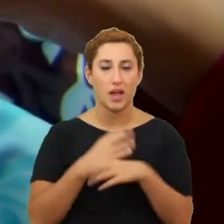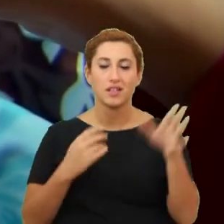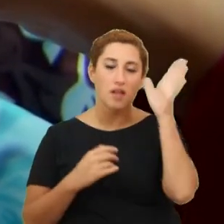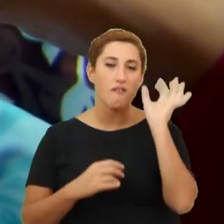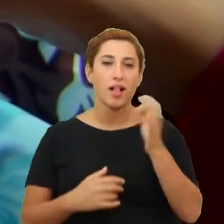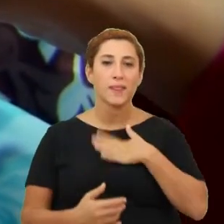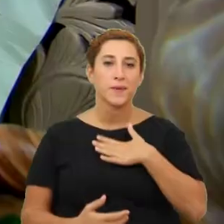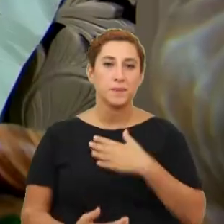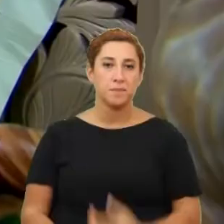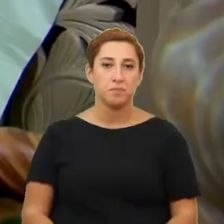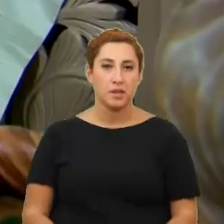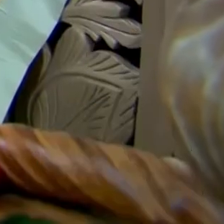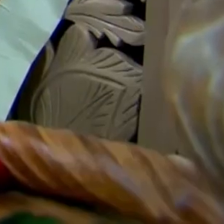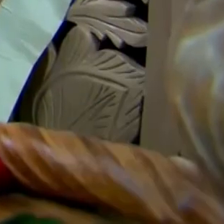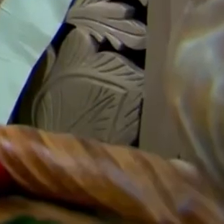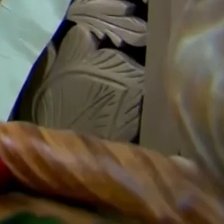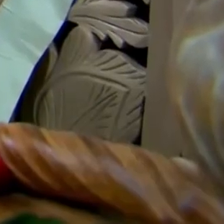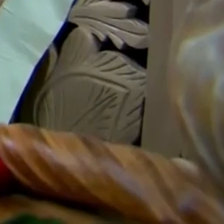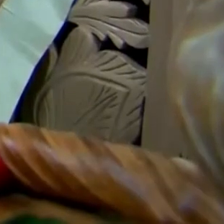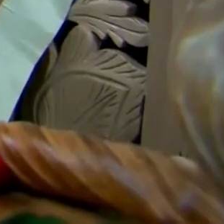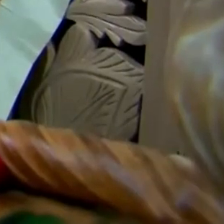Günaydın Saf Altın.